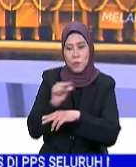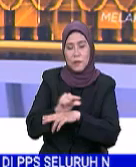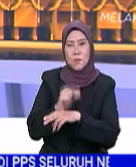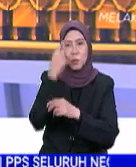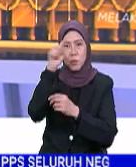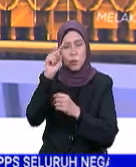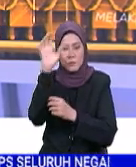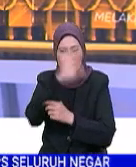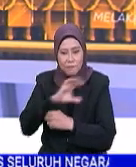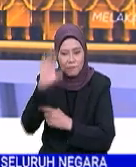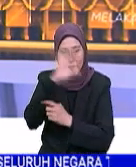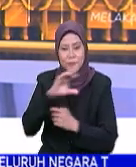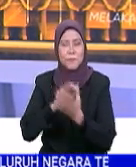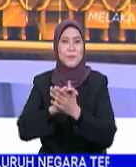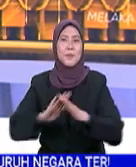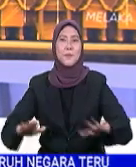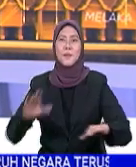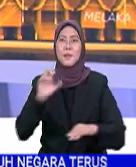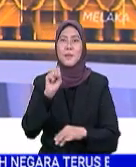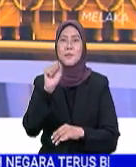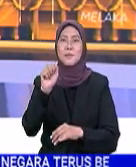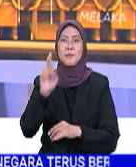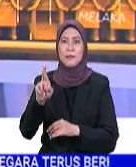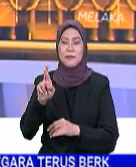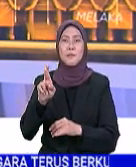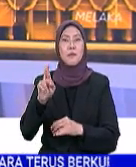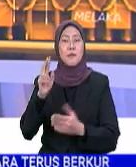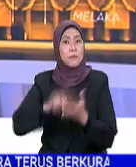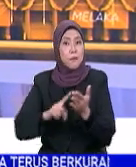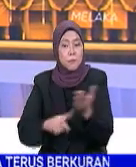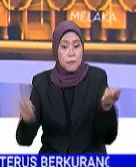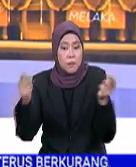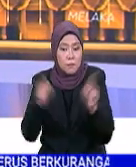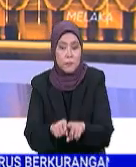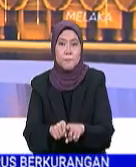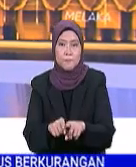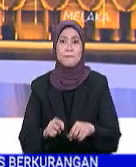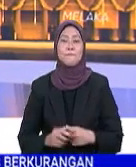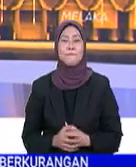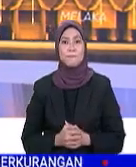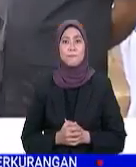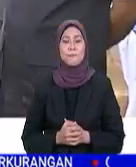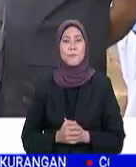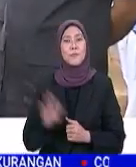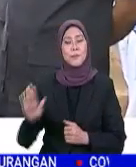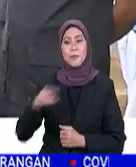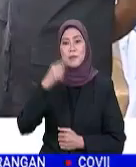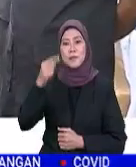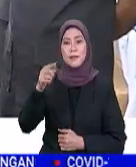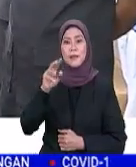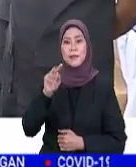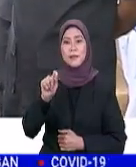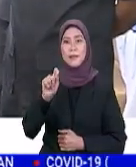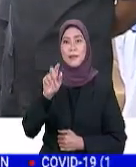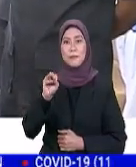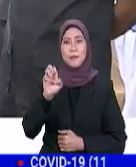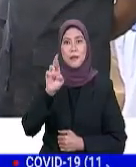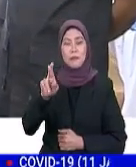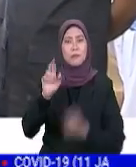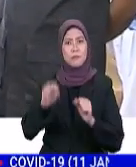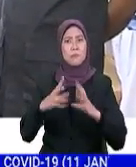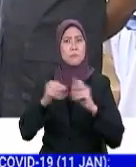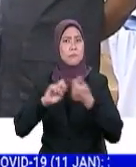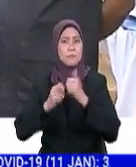bagi operasi mencari dan menyelamat S semasa sebarang bencana yang berlaku katanya tmr mengasi